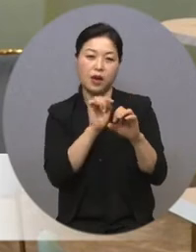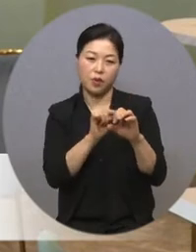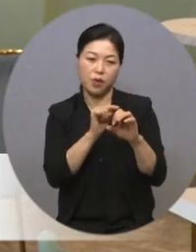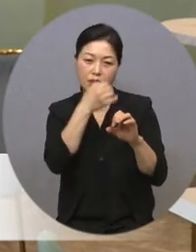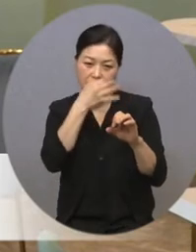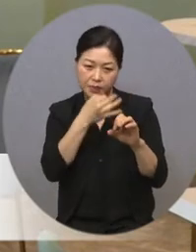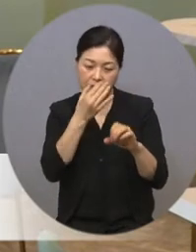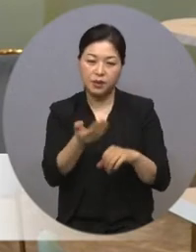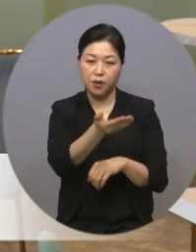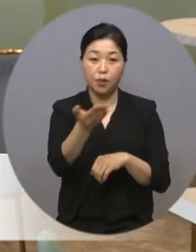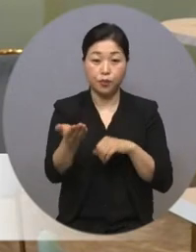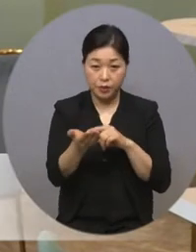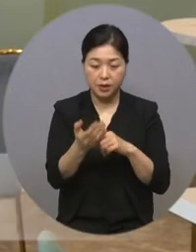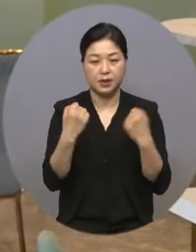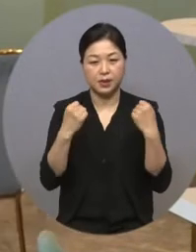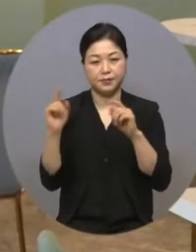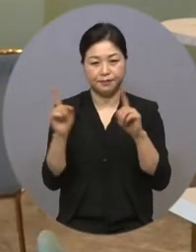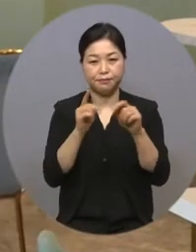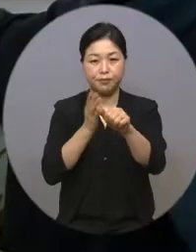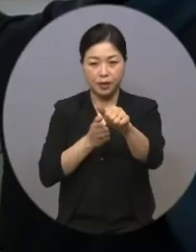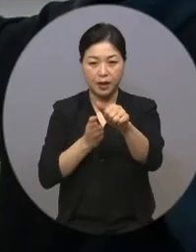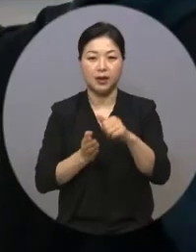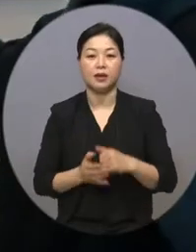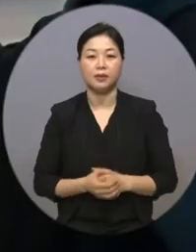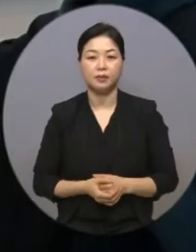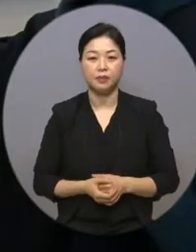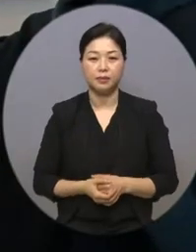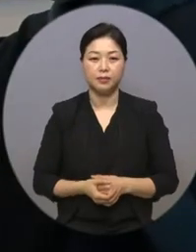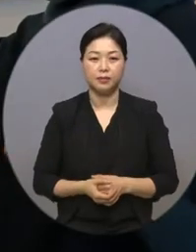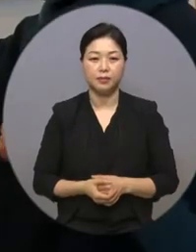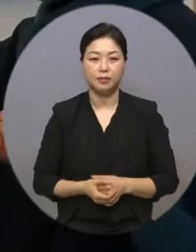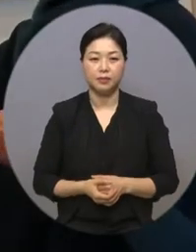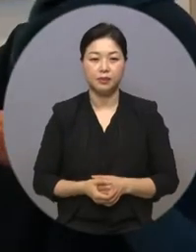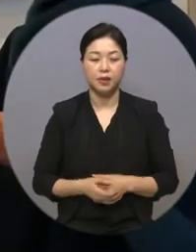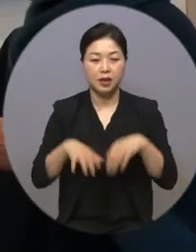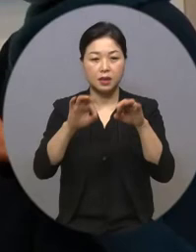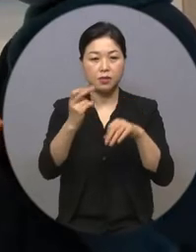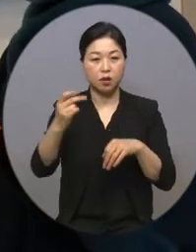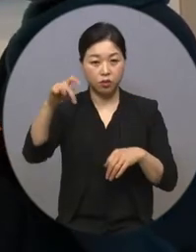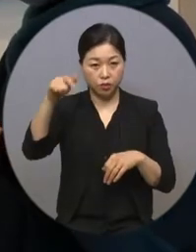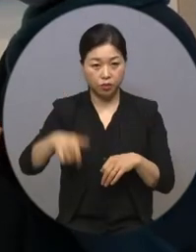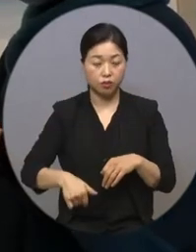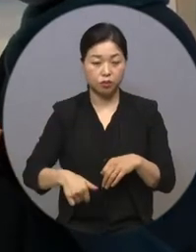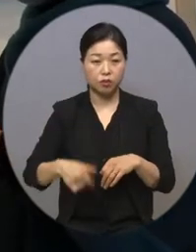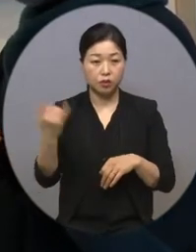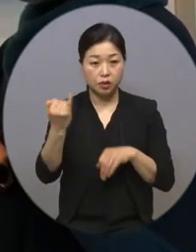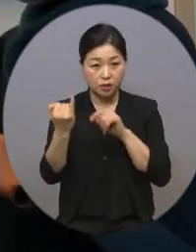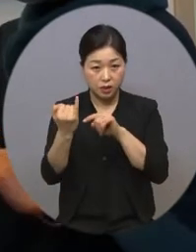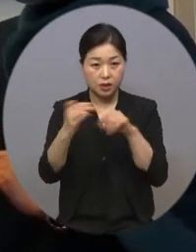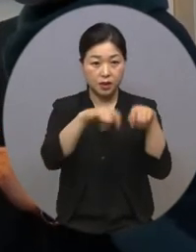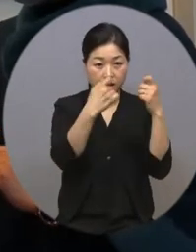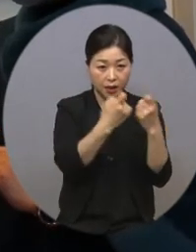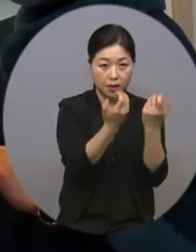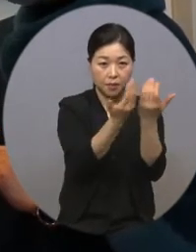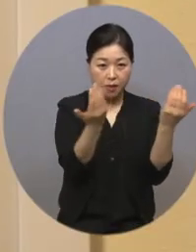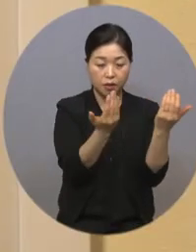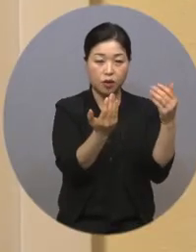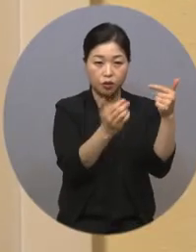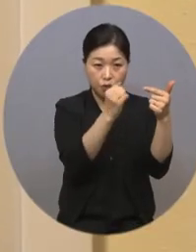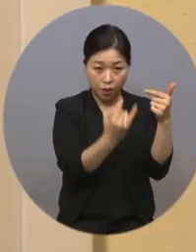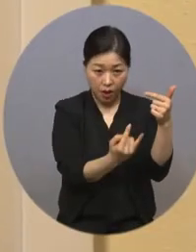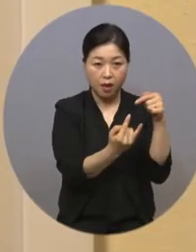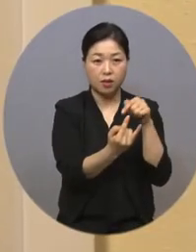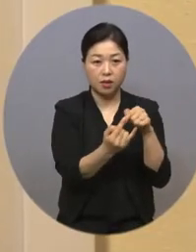모든 힘드신 분들 힘내십시오. 난정 김명숙 작가는 개인전 6회와 단체전과